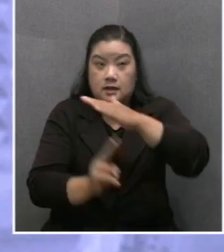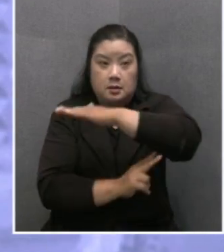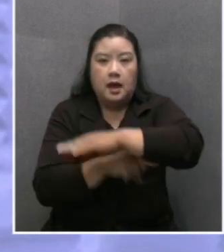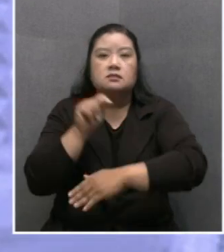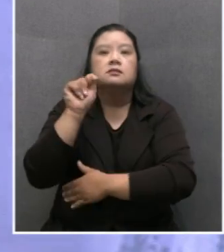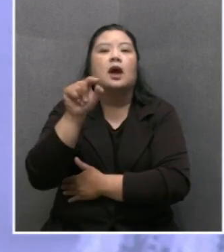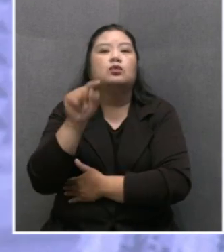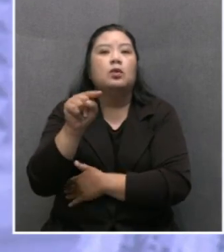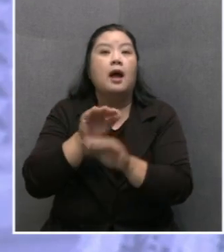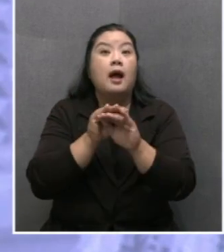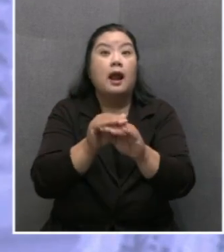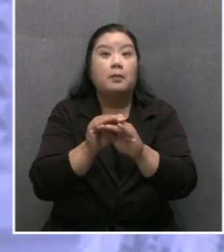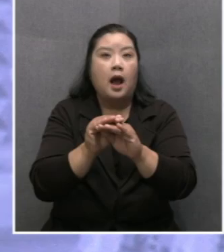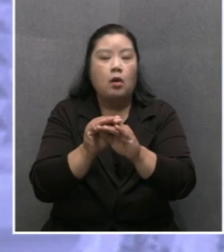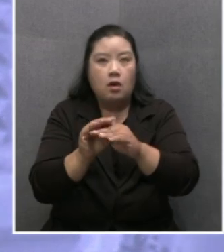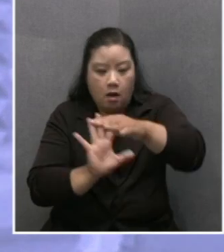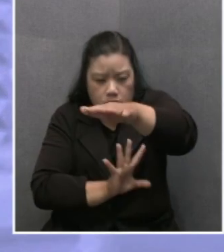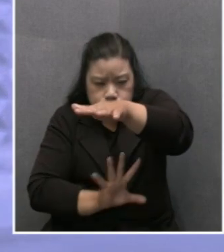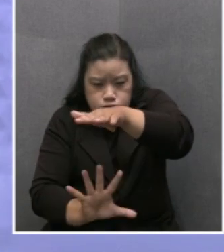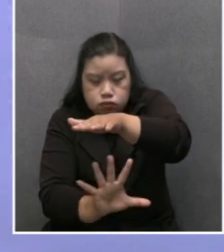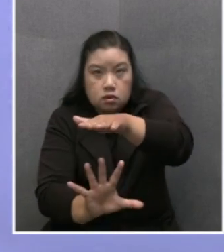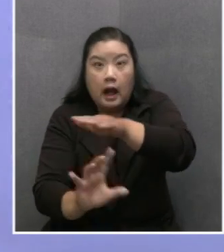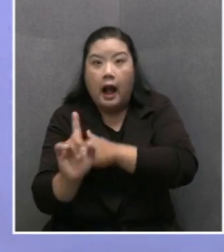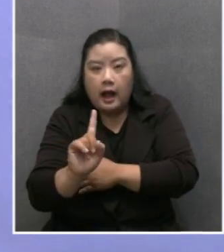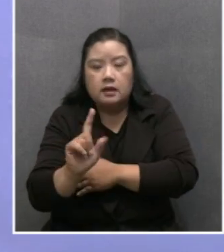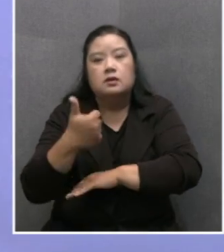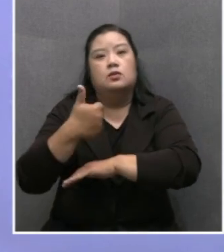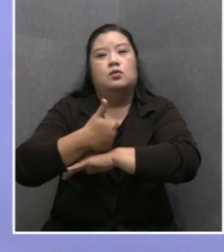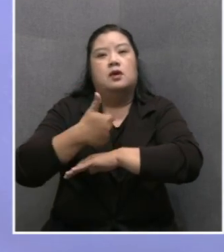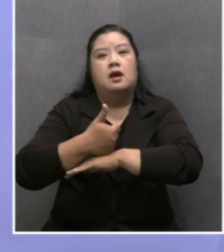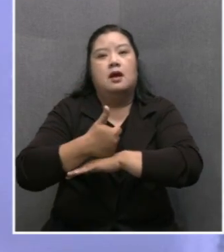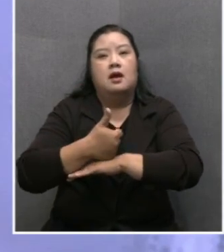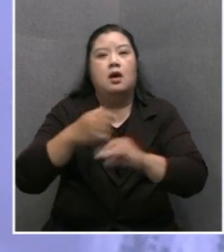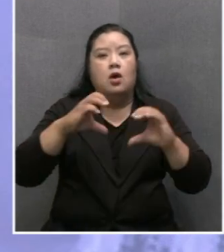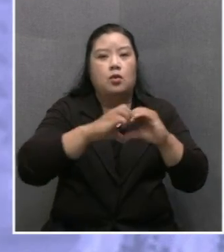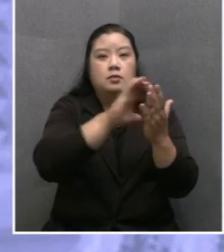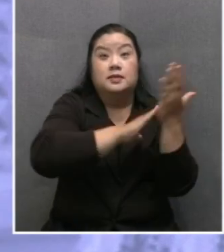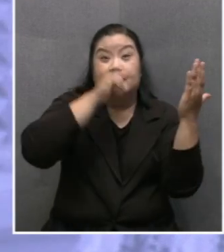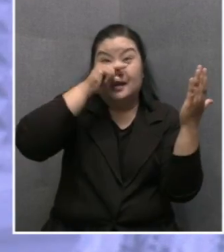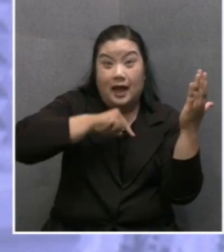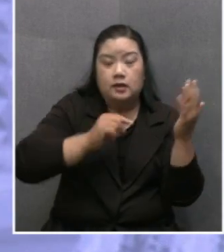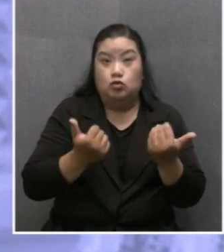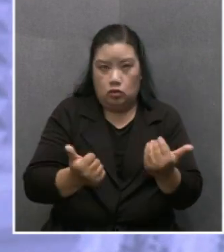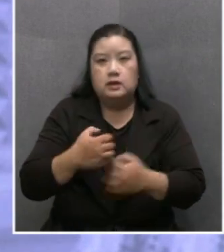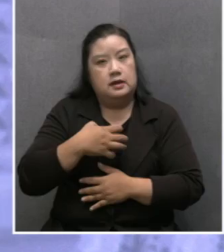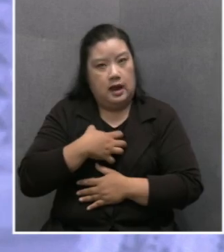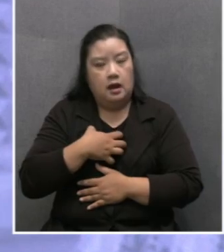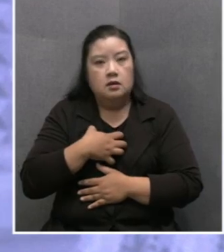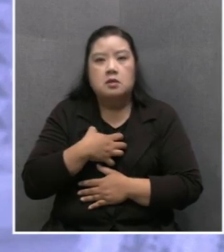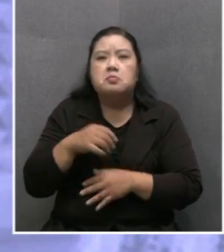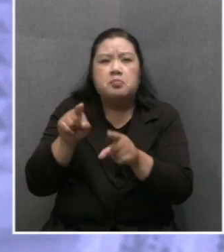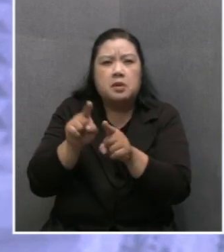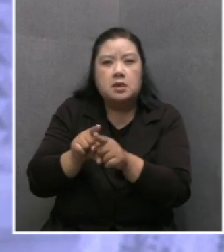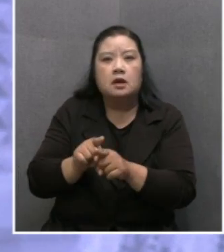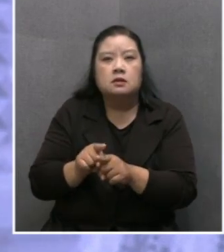าวนะโอ้โหคนมาฟังกันเต็มพื้นที่เลยนายอนุทินชาญวีรกุลหัวหน้าพรรคประกาศนะครับว่าส.ส.ภูมิใจไทยพร้อมแล้วที่จะเป็นสุนัขที่